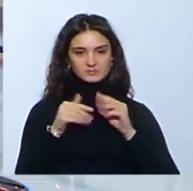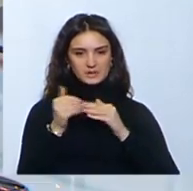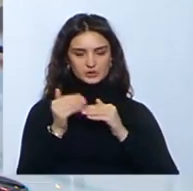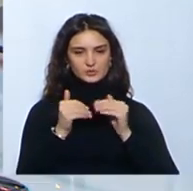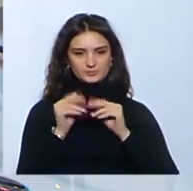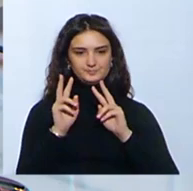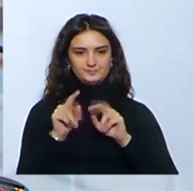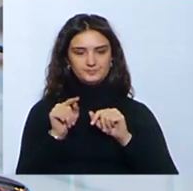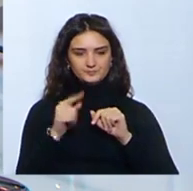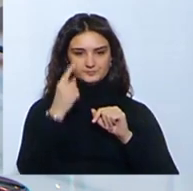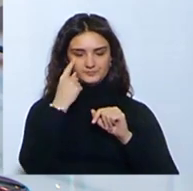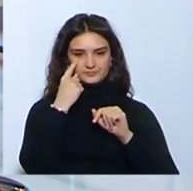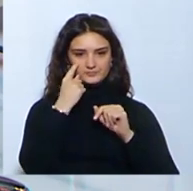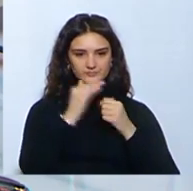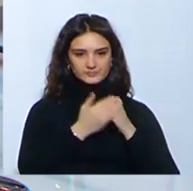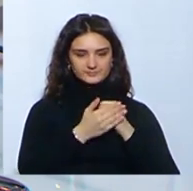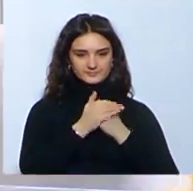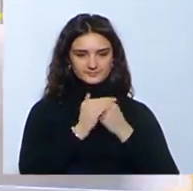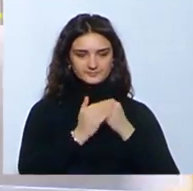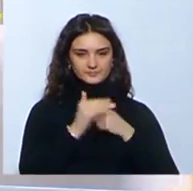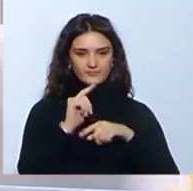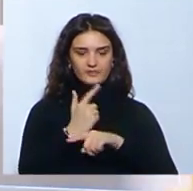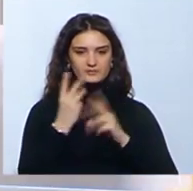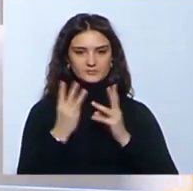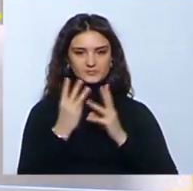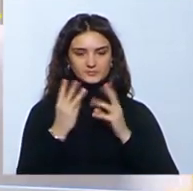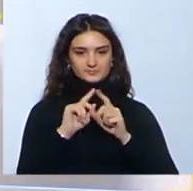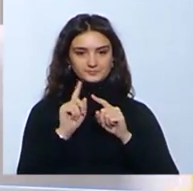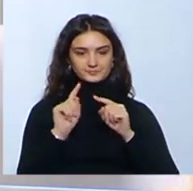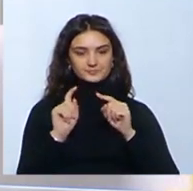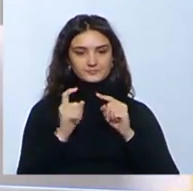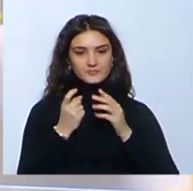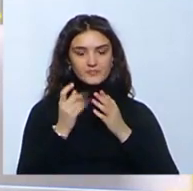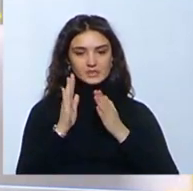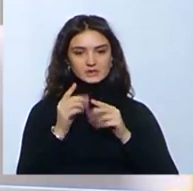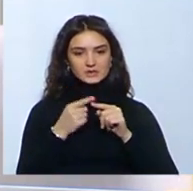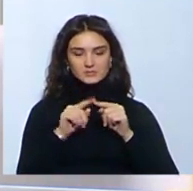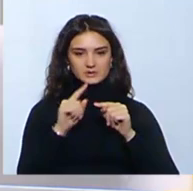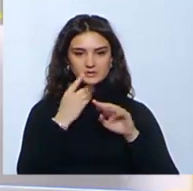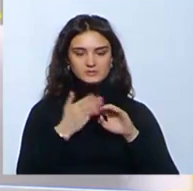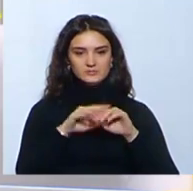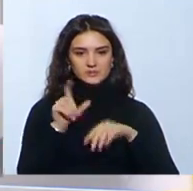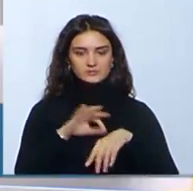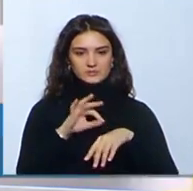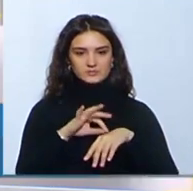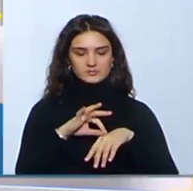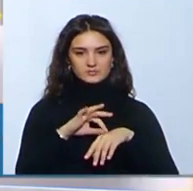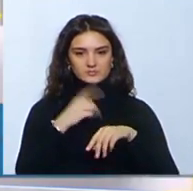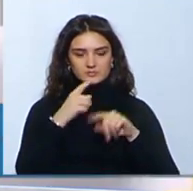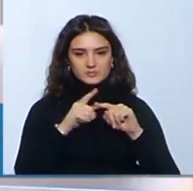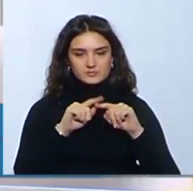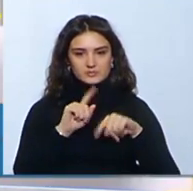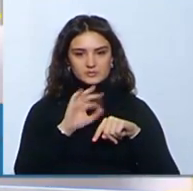პრაქტიკულად თვალის ზედაპირული გარსების კვლავ დამწრობა და რა ხარისხით იქნება, ძალიან ძნელია თვითონ პაციენტმაც განსაზღვროს.